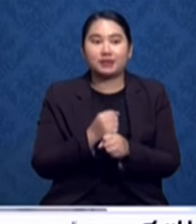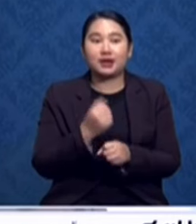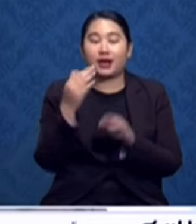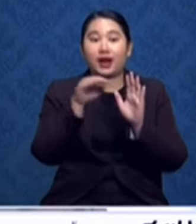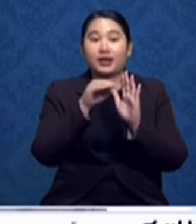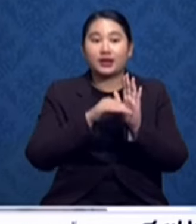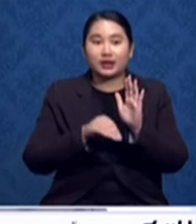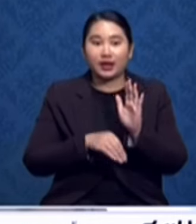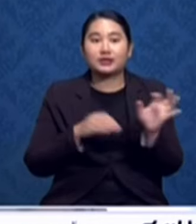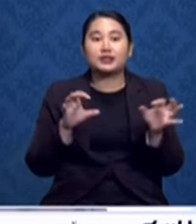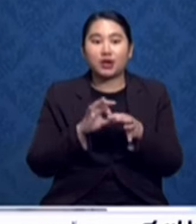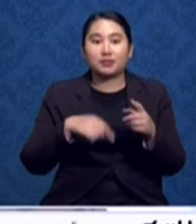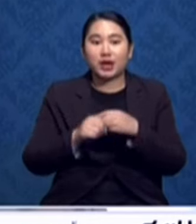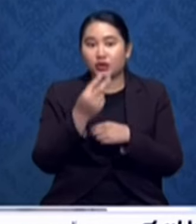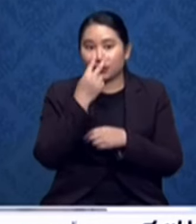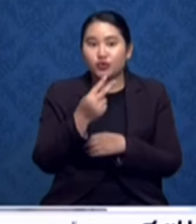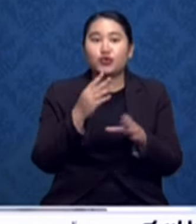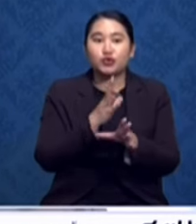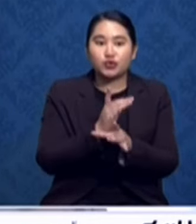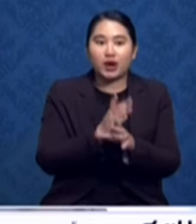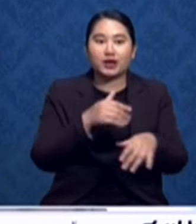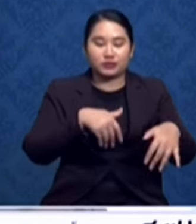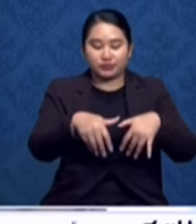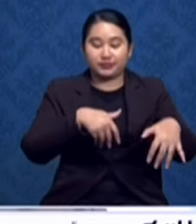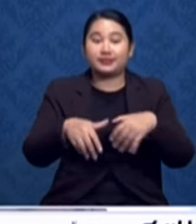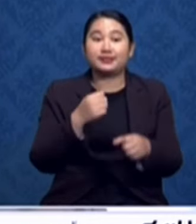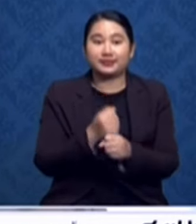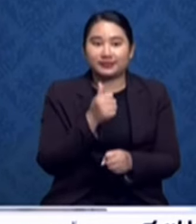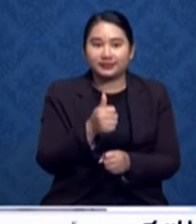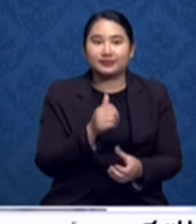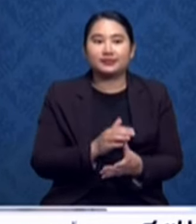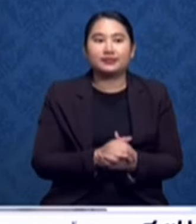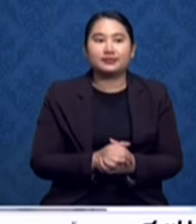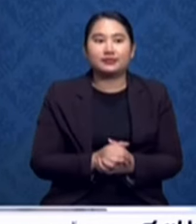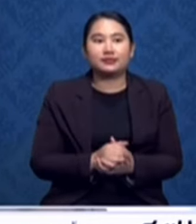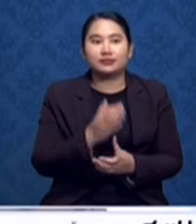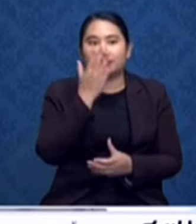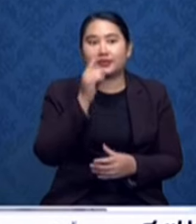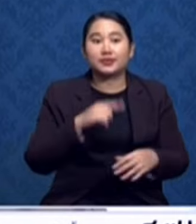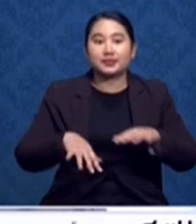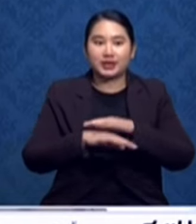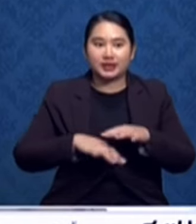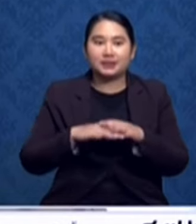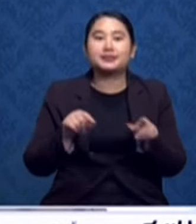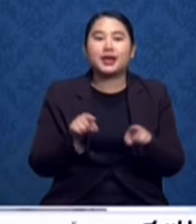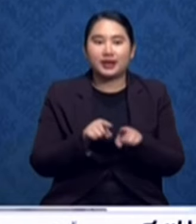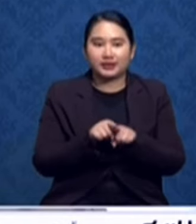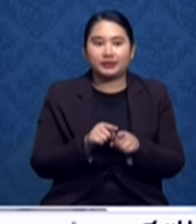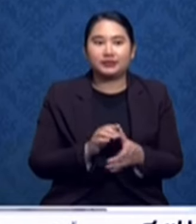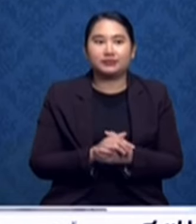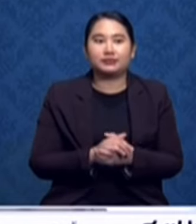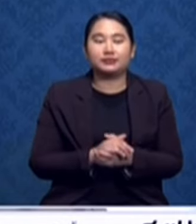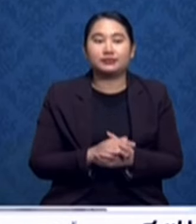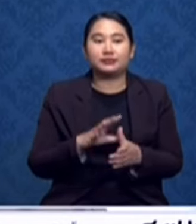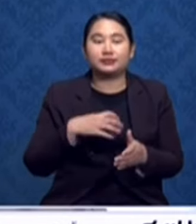ายการที่เกี่ยวกับการลงไปดูเรื่องสุราชุมชนต่างๆได้นะครับเพราะว่าอันนี้ก็คือจากรากสู่เราเช่นกันซึ่งอันนี้อยาก